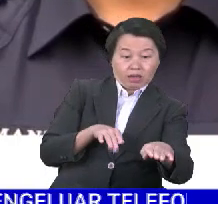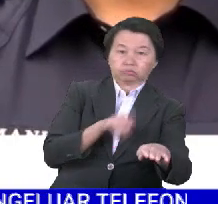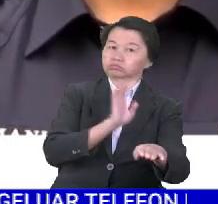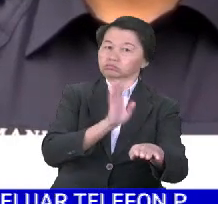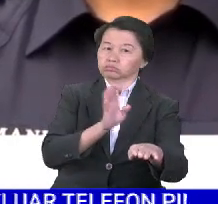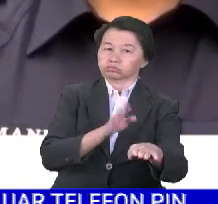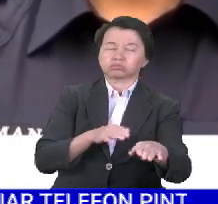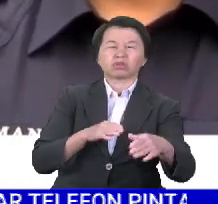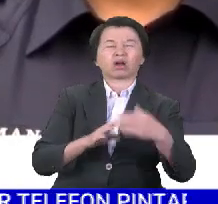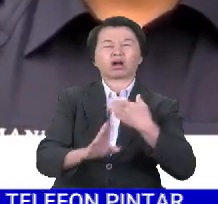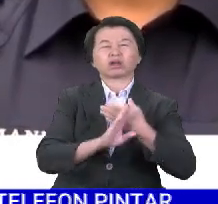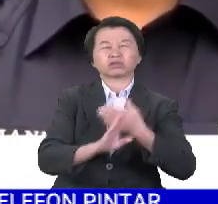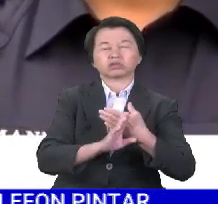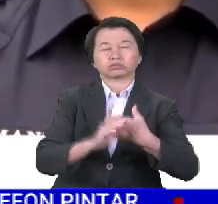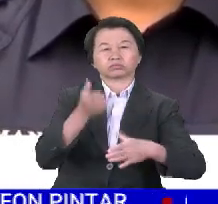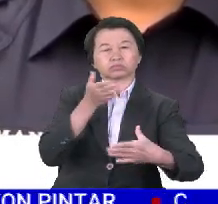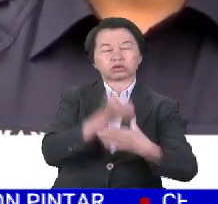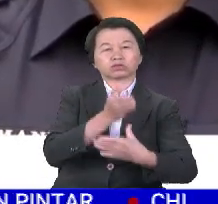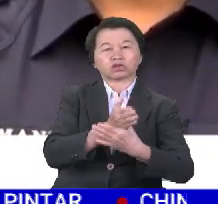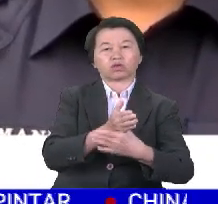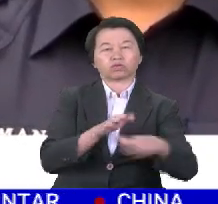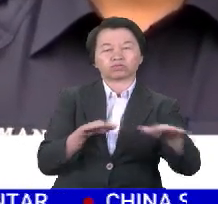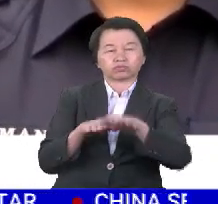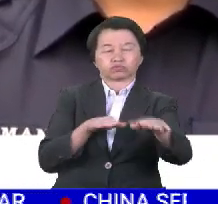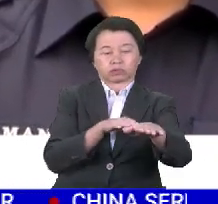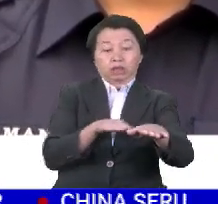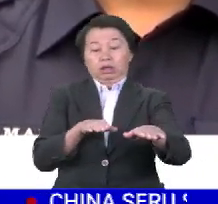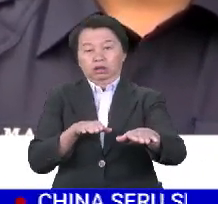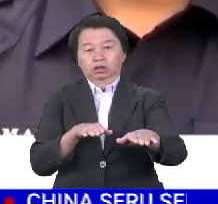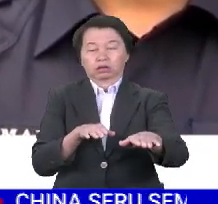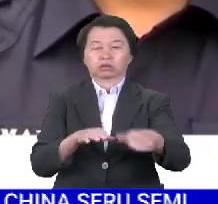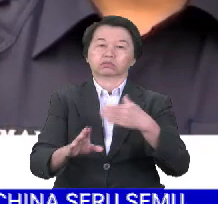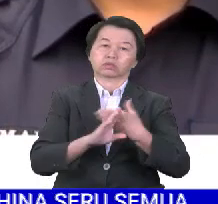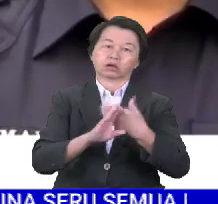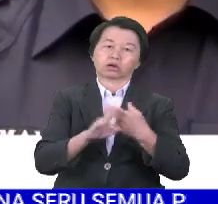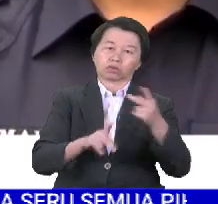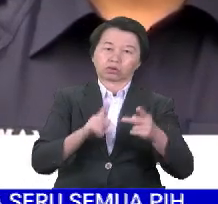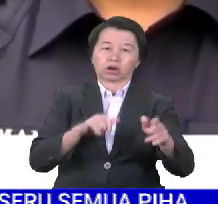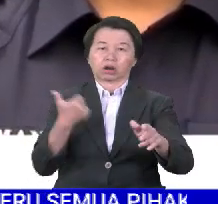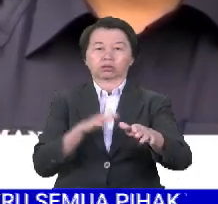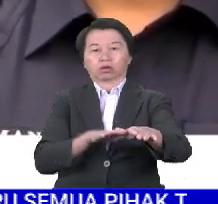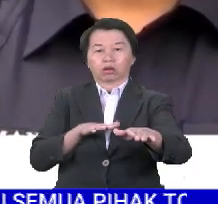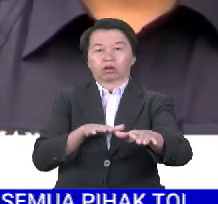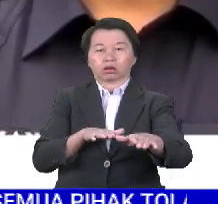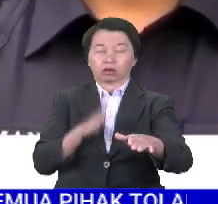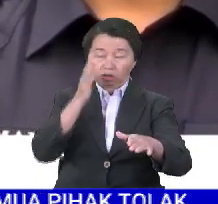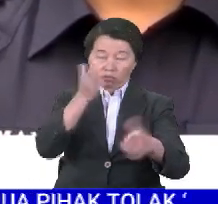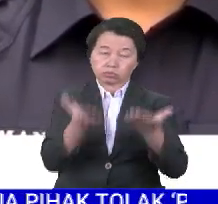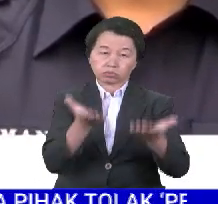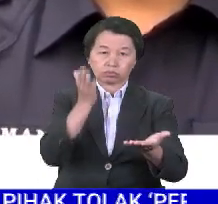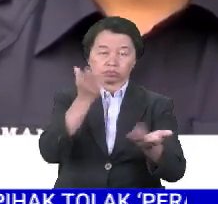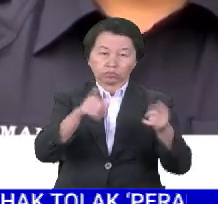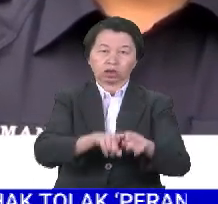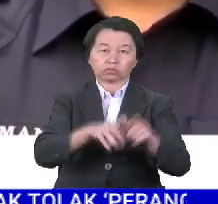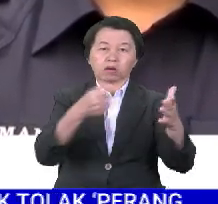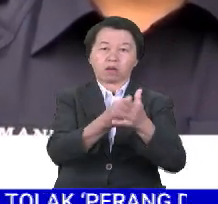mengganggu perjalanan kenderaan lain dan juga ia membahaya kepada kenderaan lain, akan berlaku kemalangan.